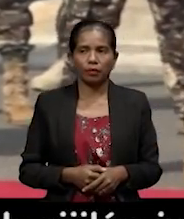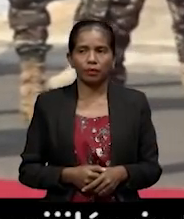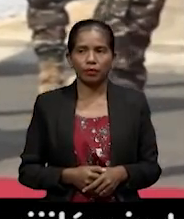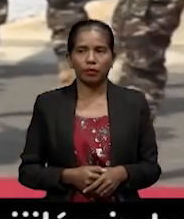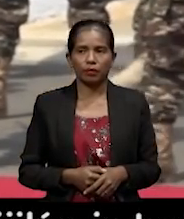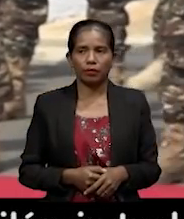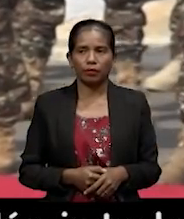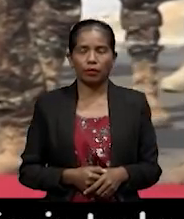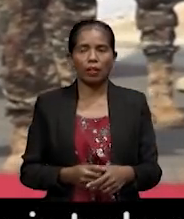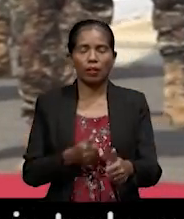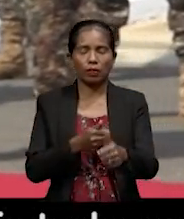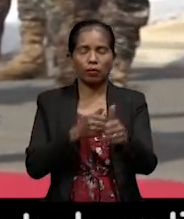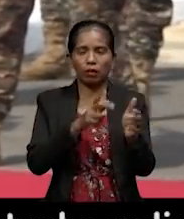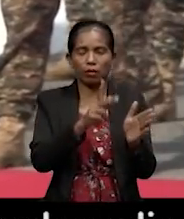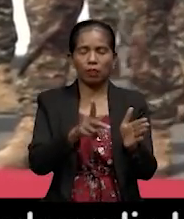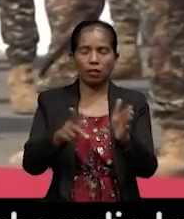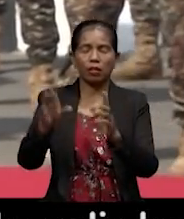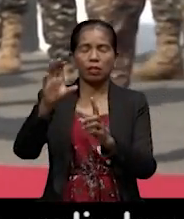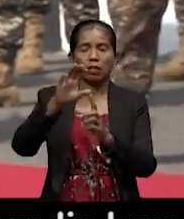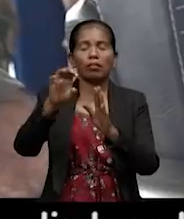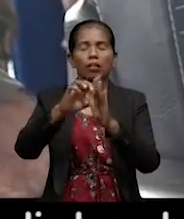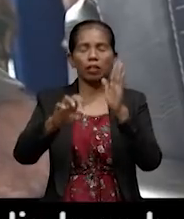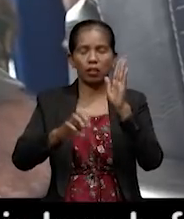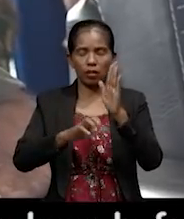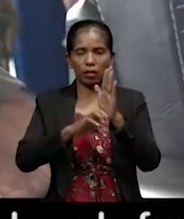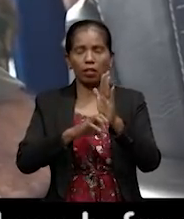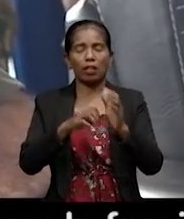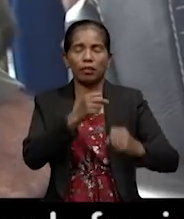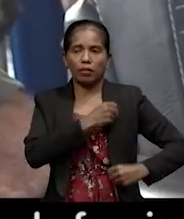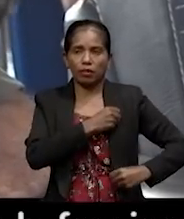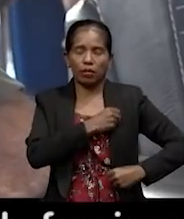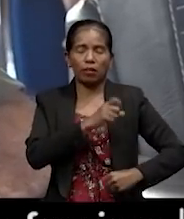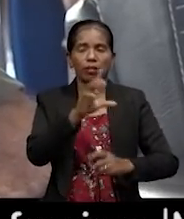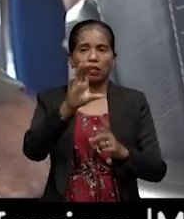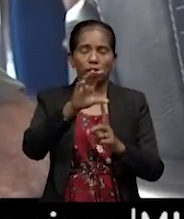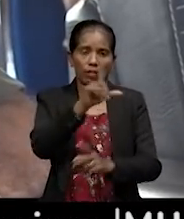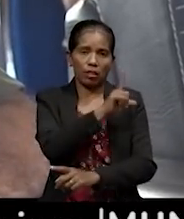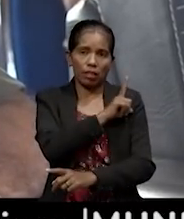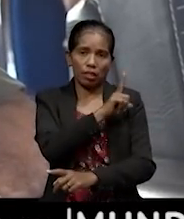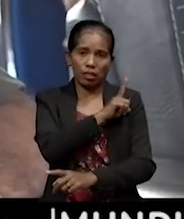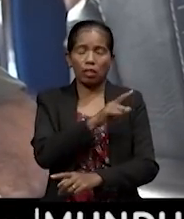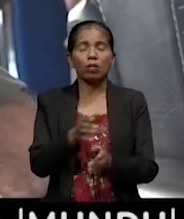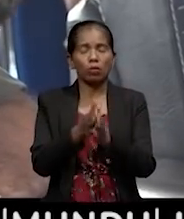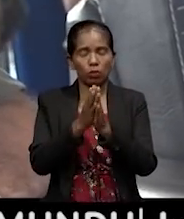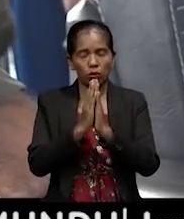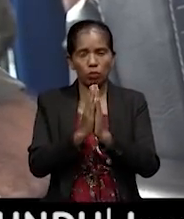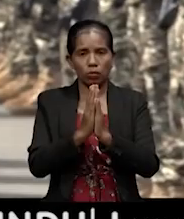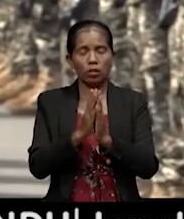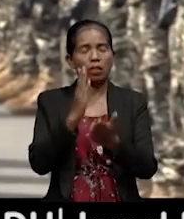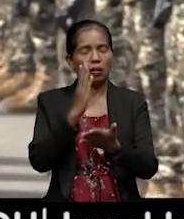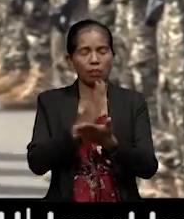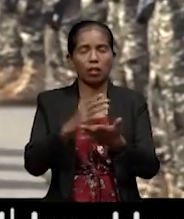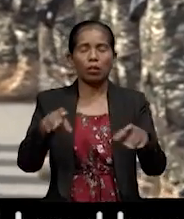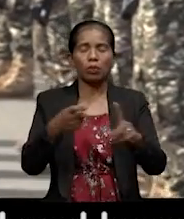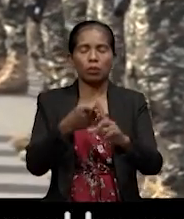Tur plano sefe staro maior general FFDTL tenente general Leranan Timur se husi reforma husi institusion FFDTL